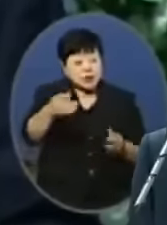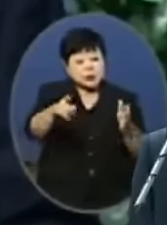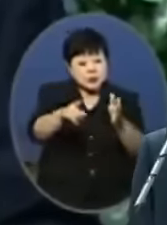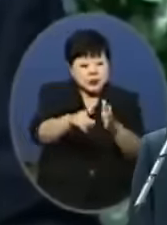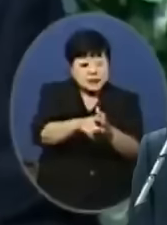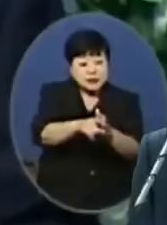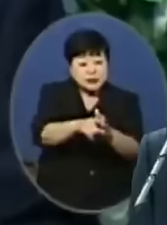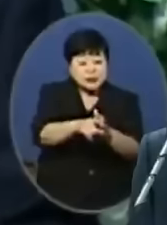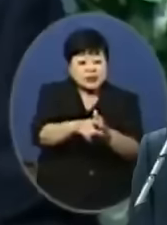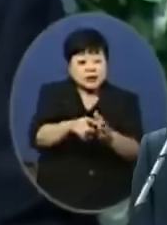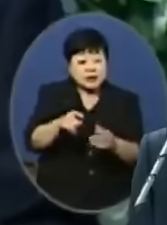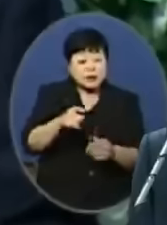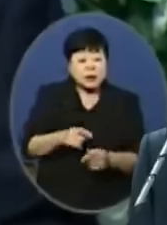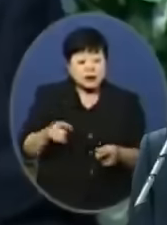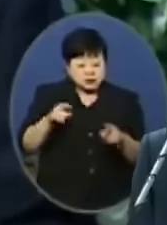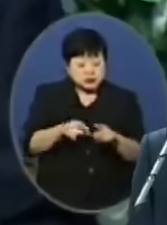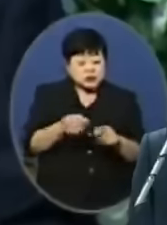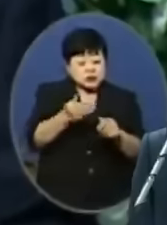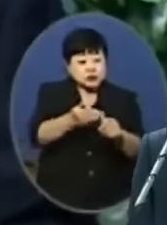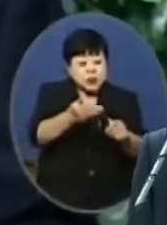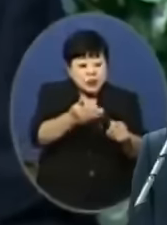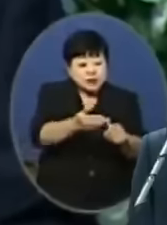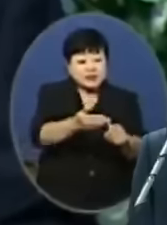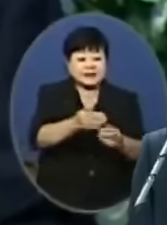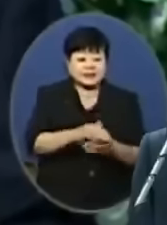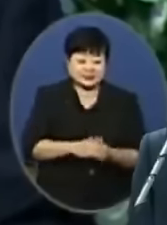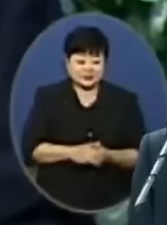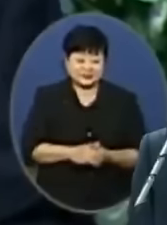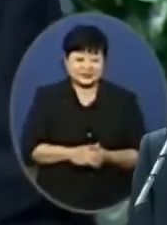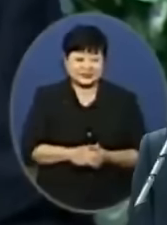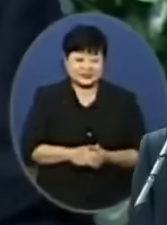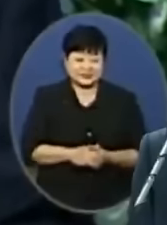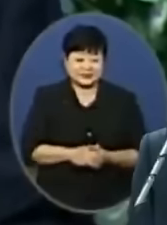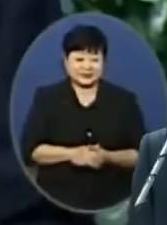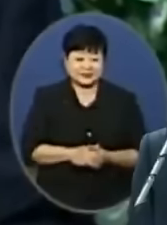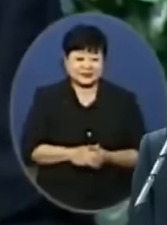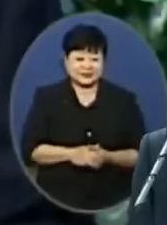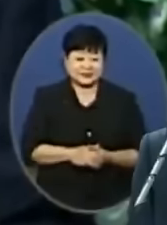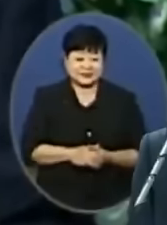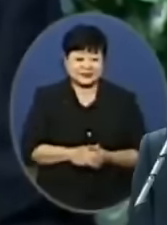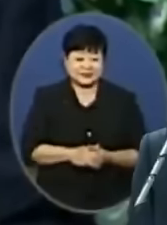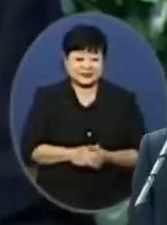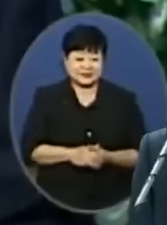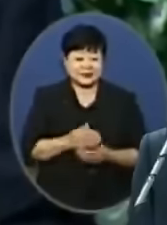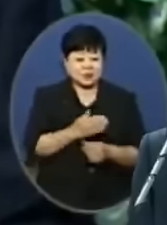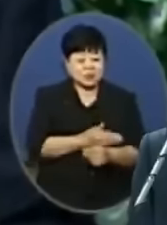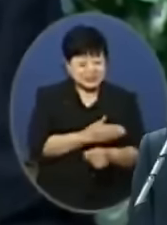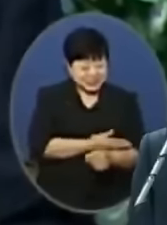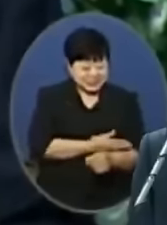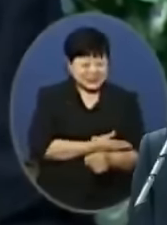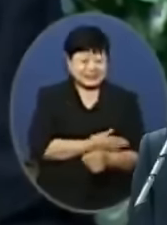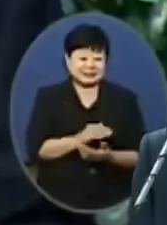위해서 무엇을 정성으로 해주거든 좀 과장하게